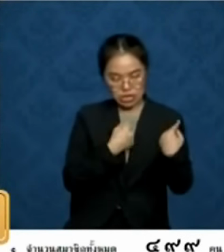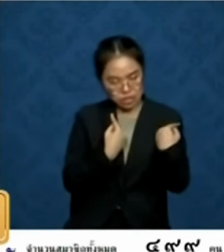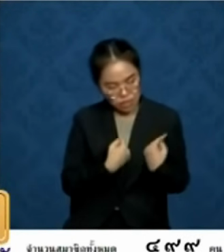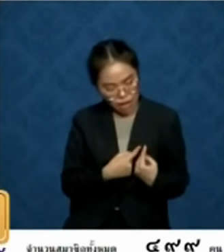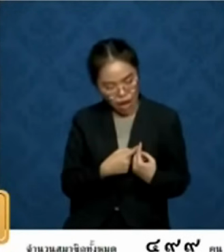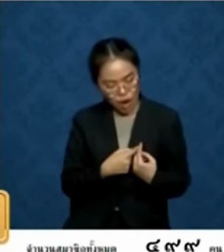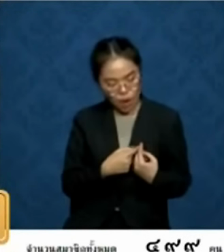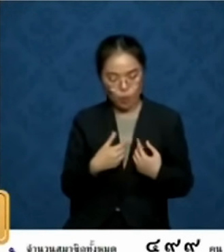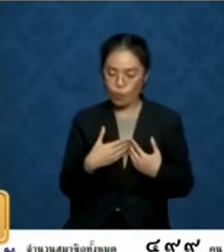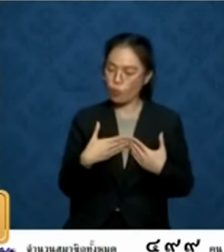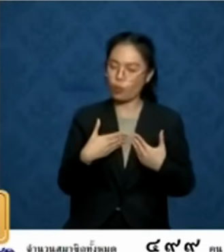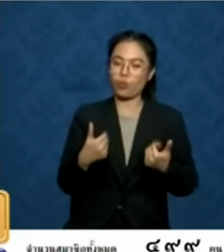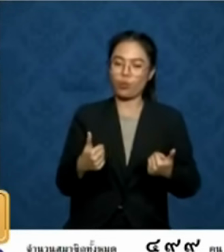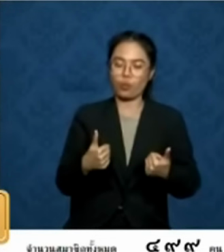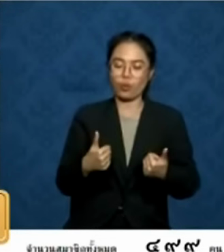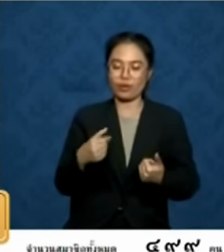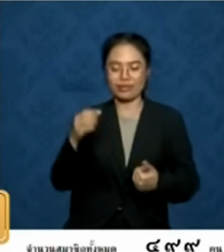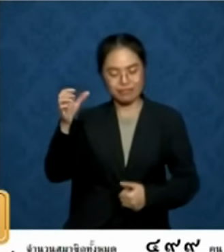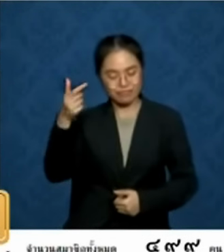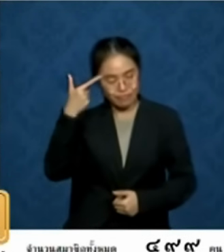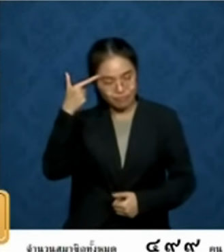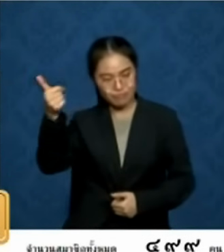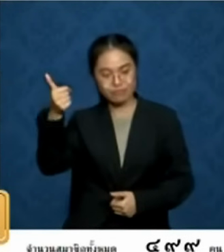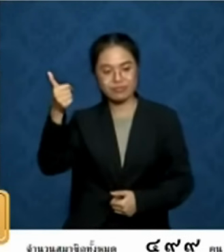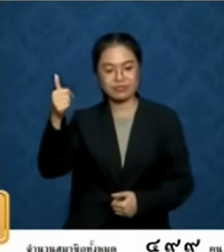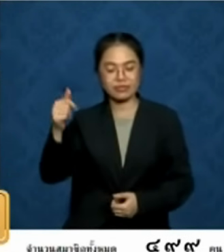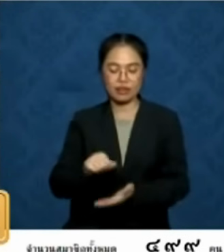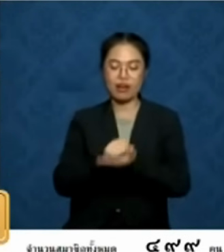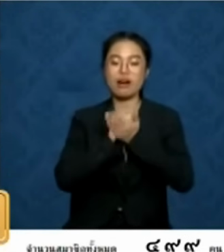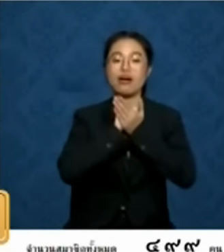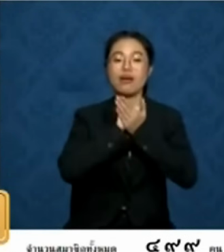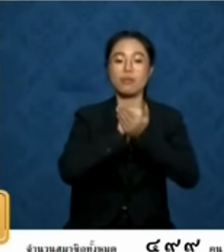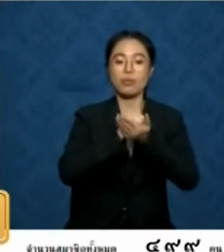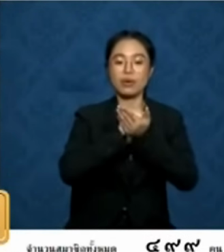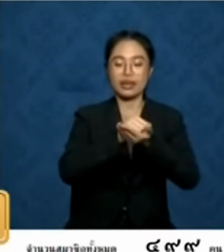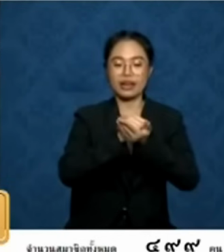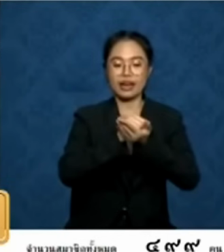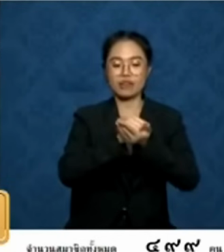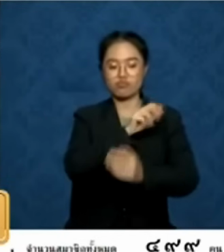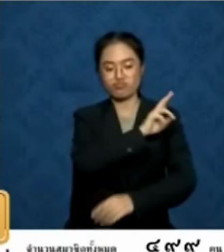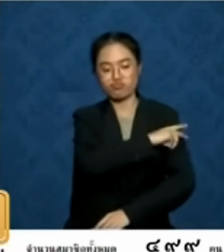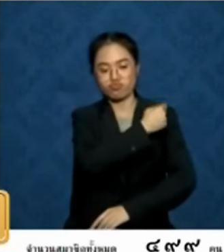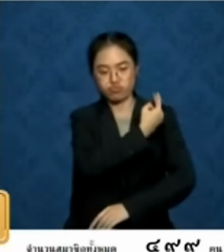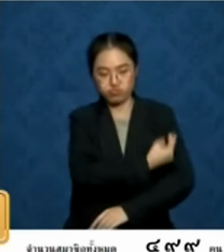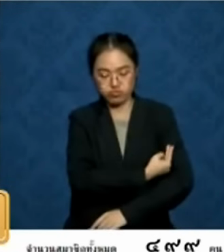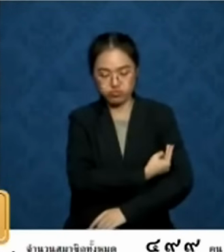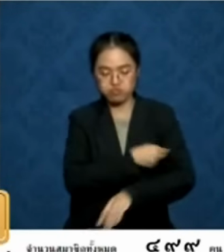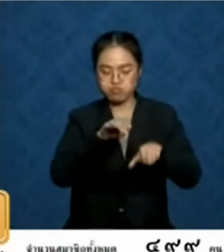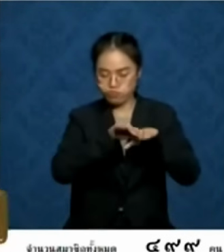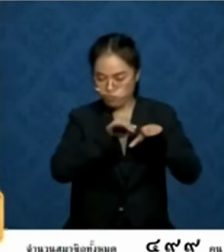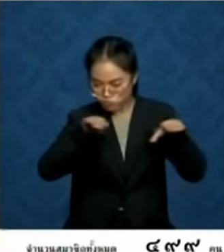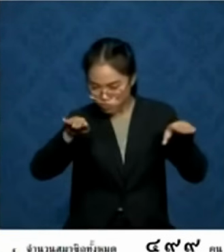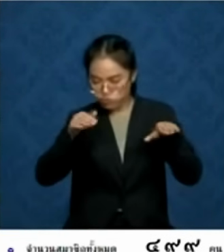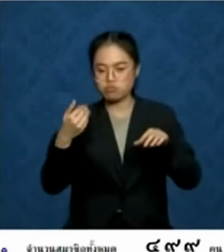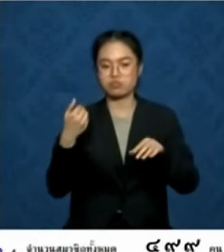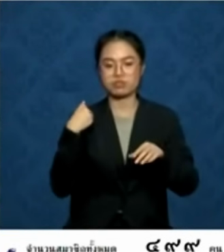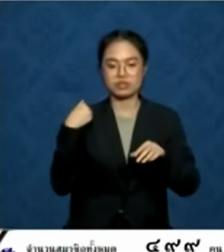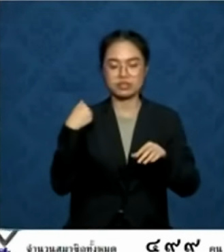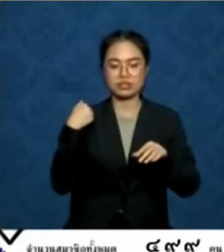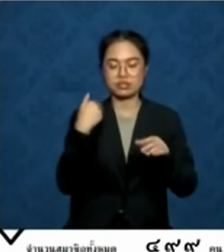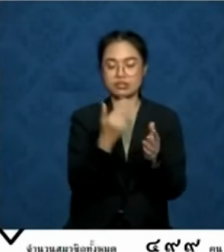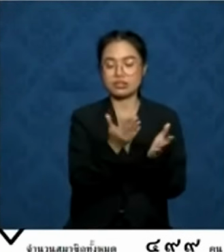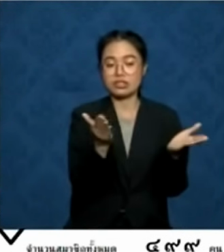าสามารถเข้าถึงบริการสาธารณสุขที่ได้มาตรฐานและเป็นธรรมโดยส่งเสริมกล